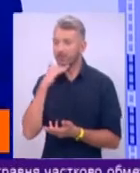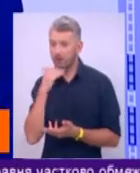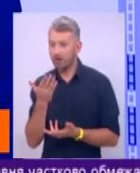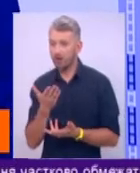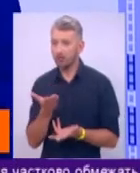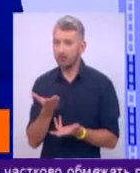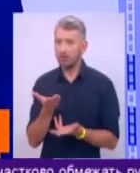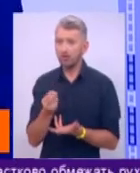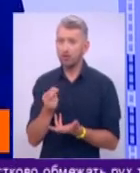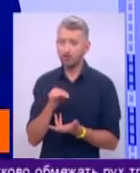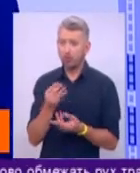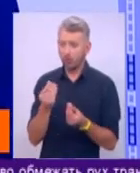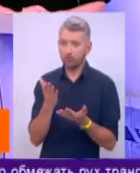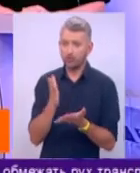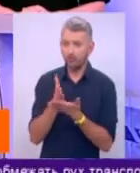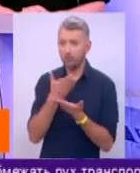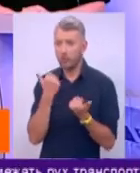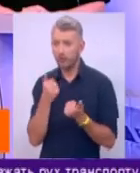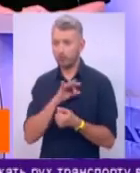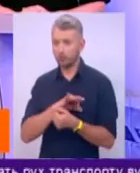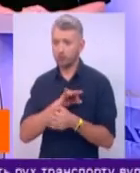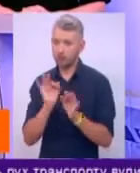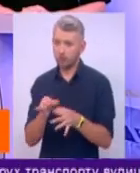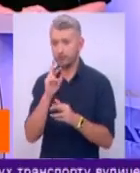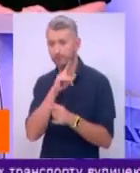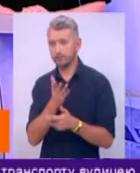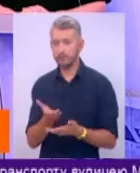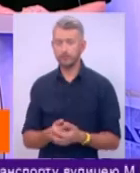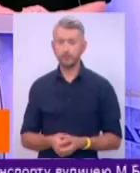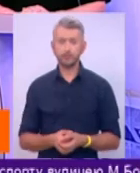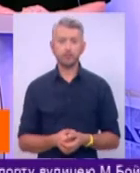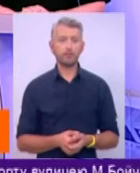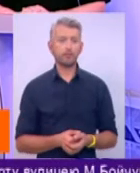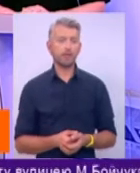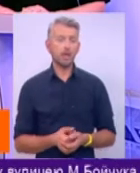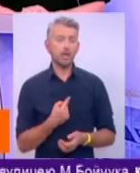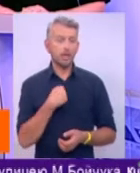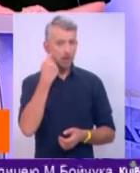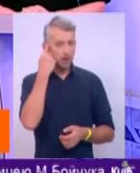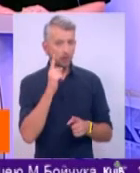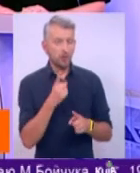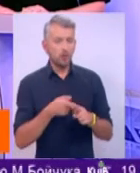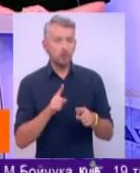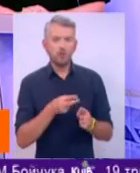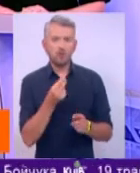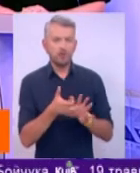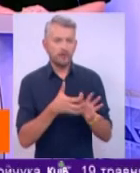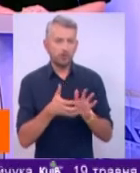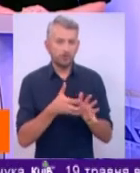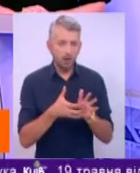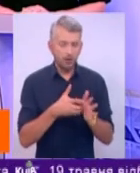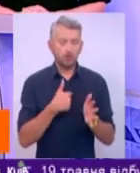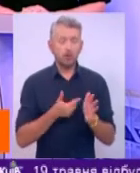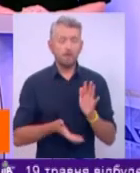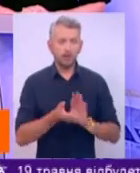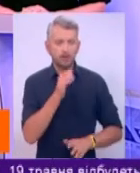достатньо? І чи є ці кошти, чи використовуються вони за призначенням, власне? Я думаю, що цих коштів недостатньо. І я